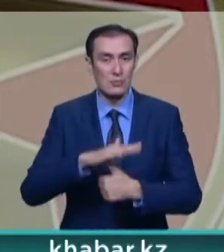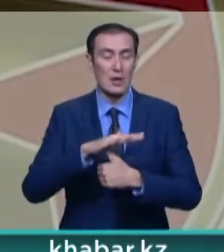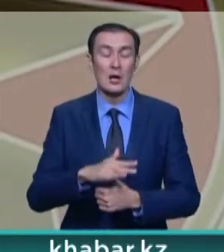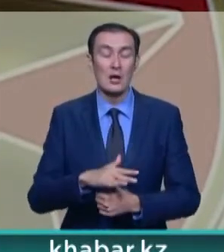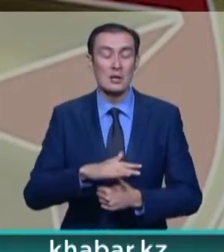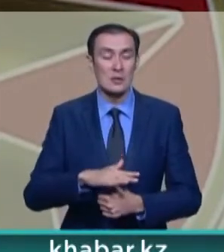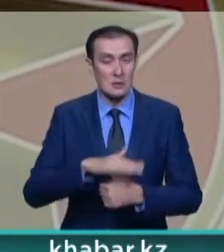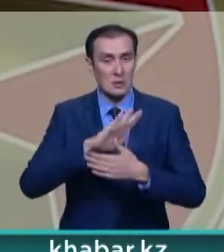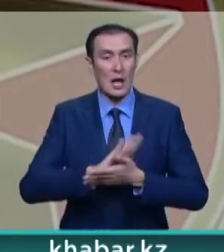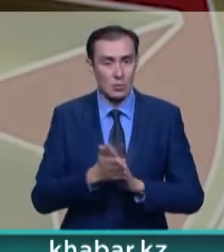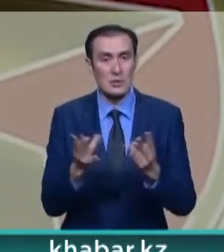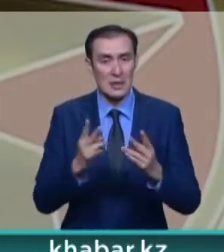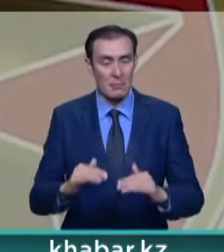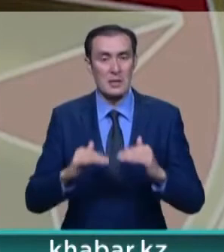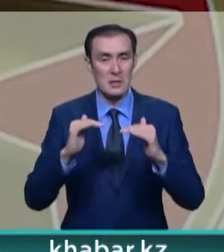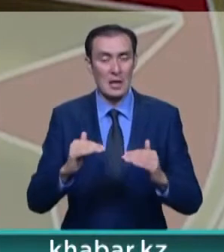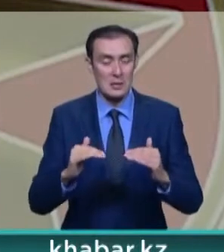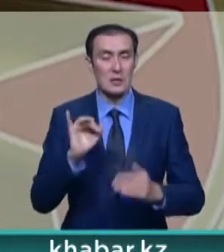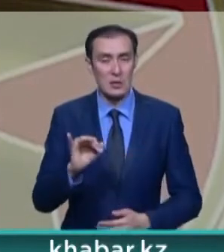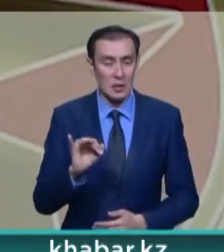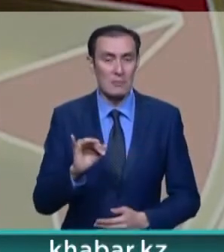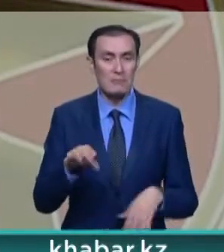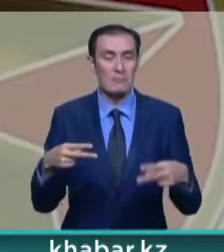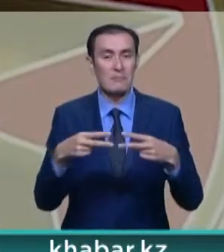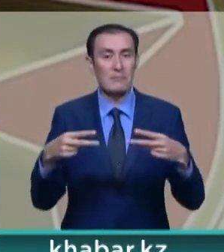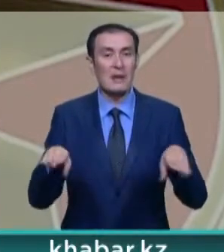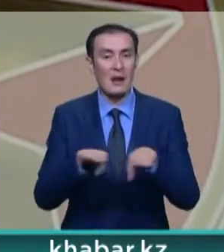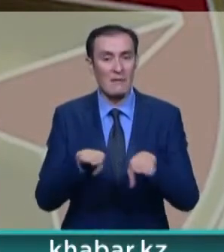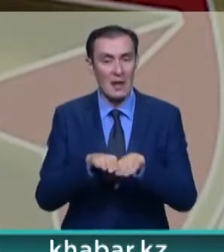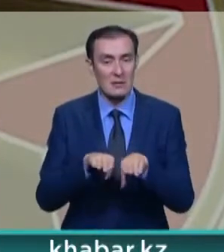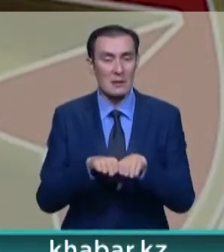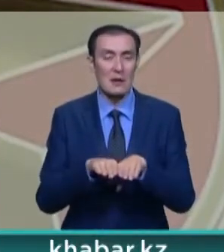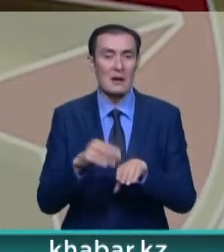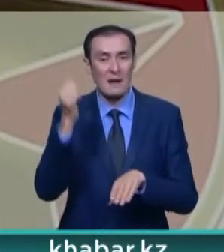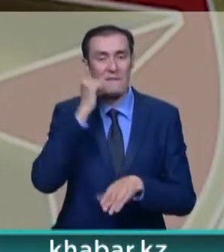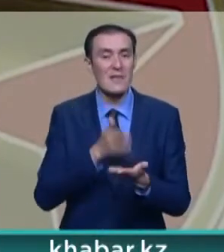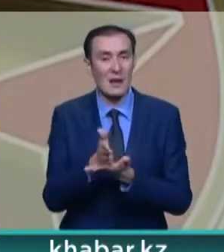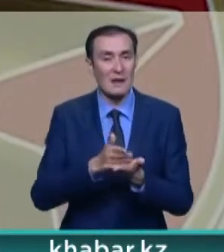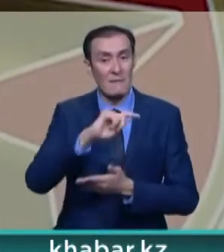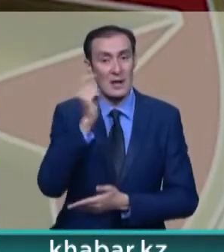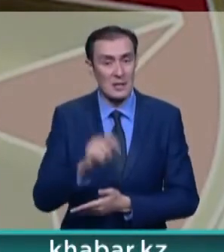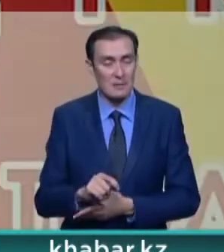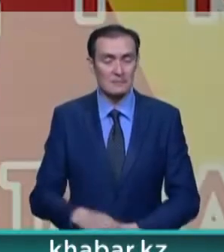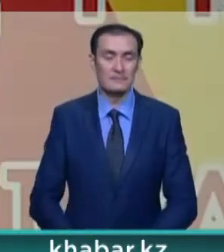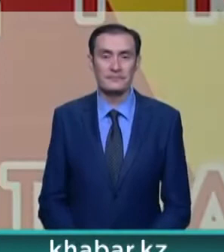статус необходимо поднять, ну и, соответственно, приравнять их к ветеранам войны.